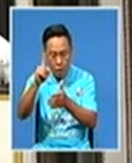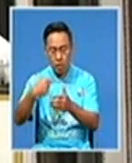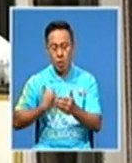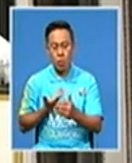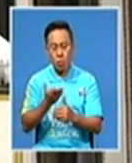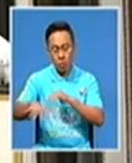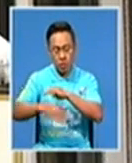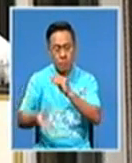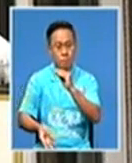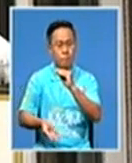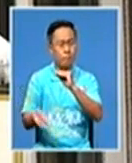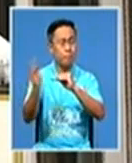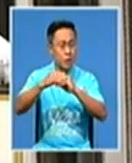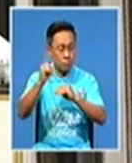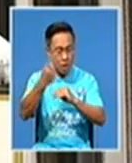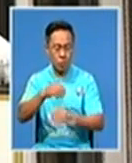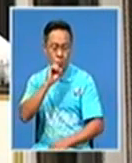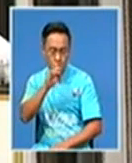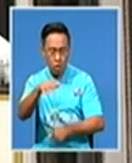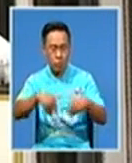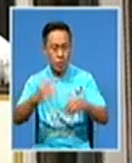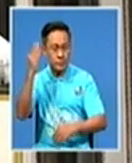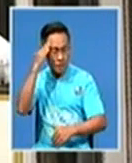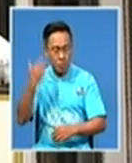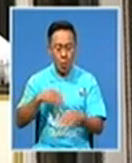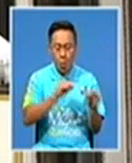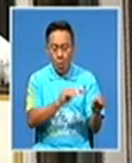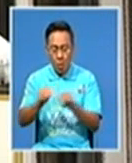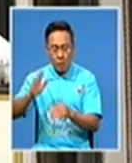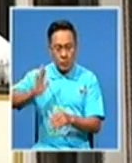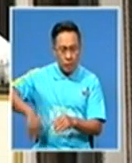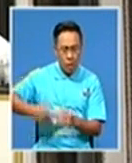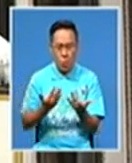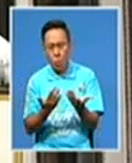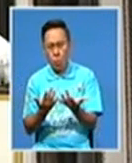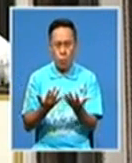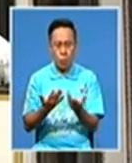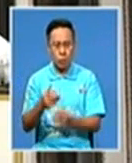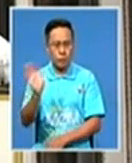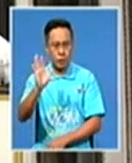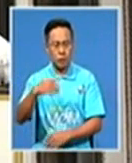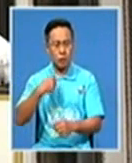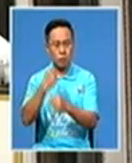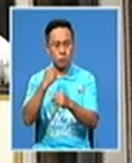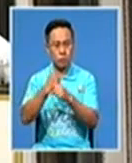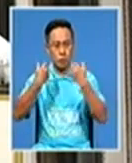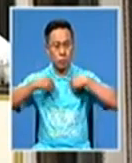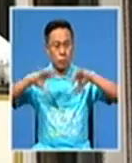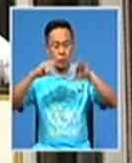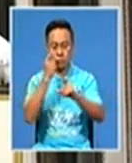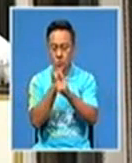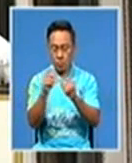สารเพิ่มเติมก็ต้องแจ้งไปในครั้งเดียวไม่ล่าช้าไม่ปล่อยให้ประชาชนต้องรอหากการดำเนินการของเจ้าหน้าที่รัฐไม่เป็นไปต